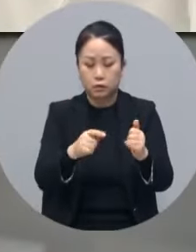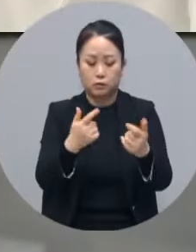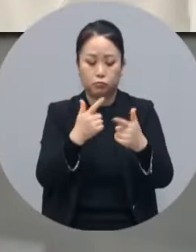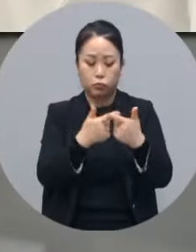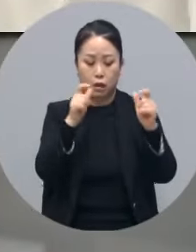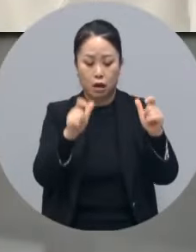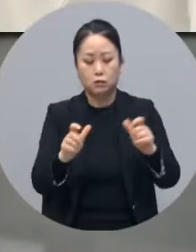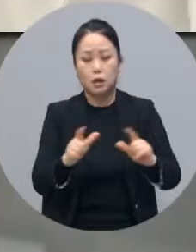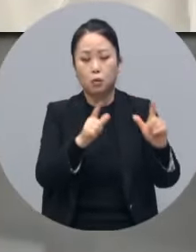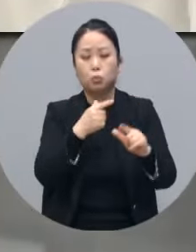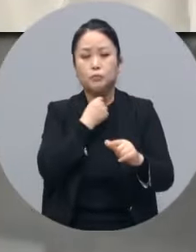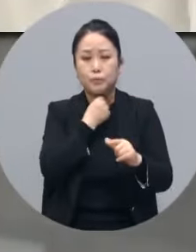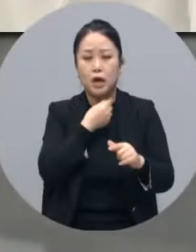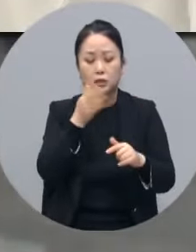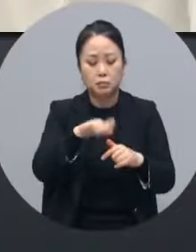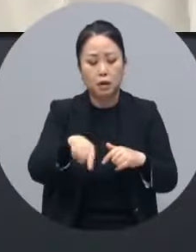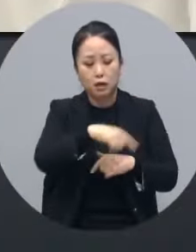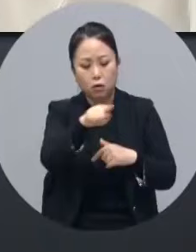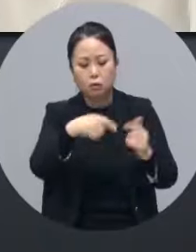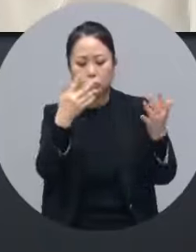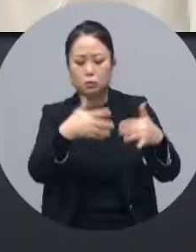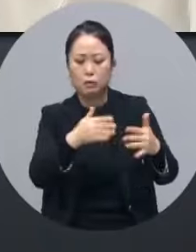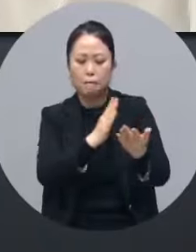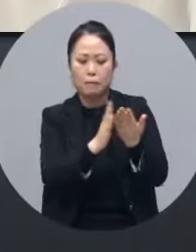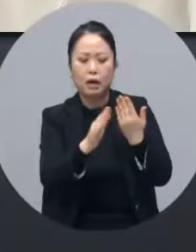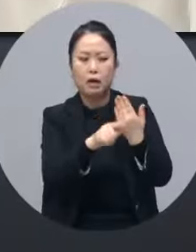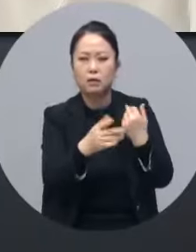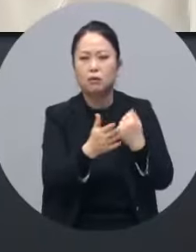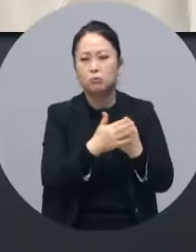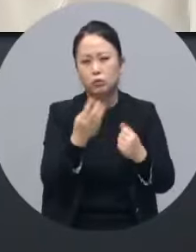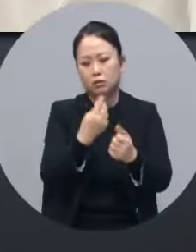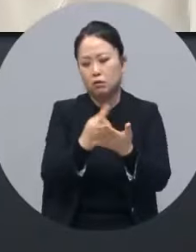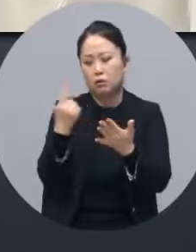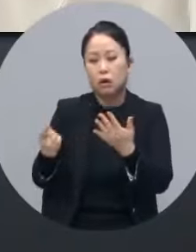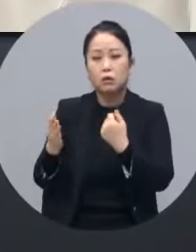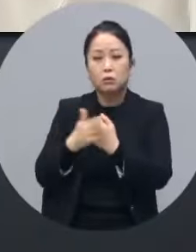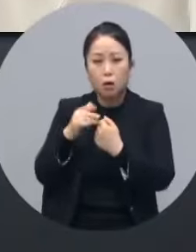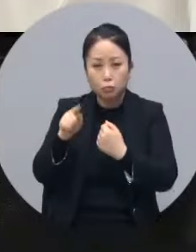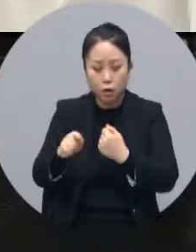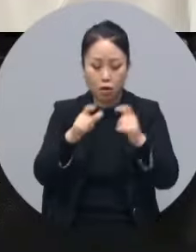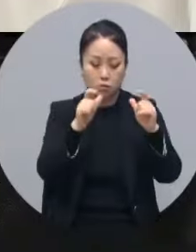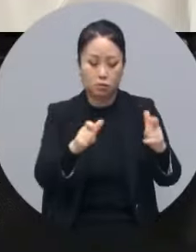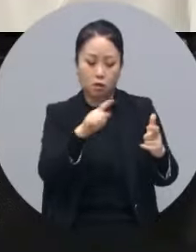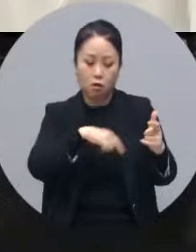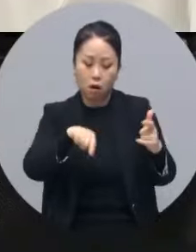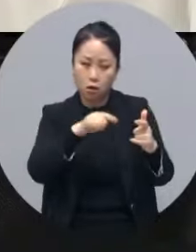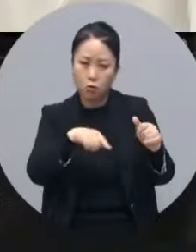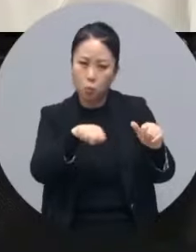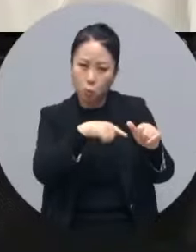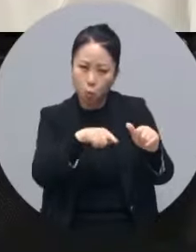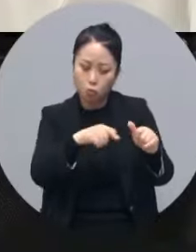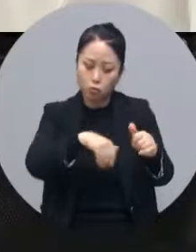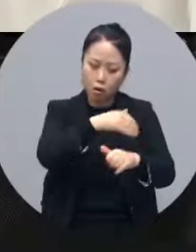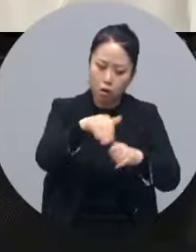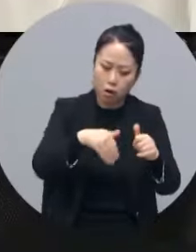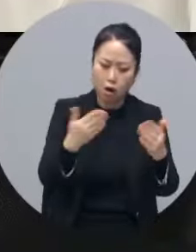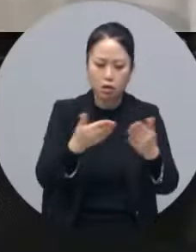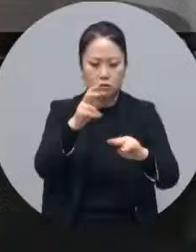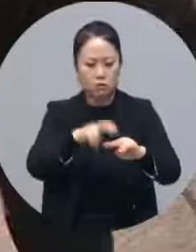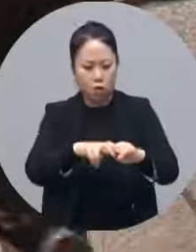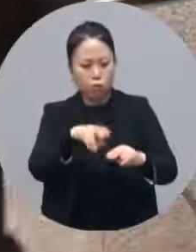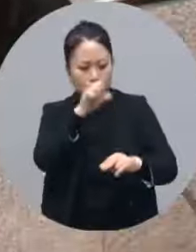않아서 또 가는 청년들도 많기 때문에 지역에서 이제 그런 일자리나 교육 여건이 되면 청년들이 많이 떠나지 않을